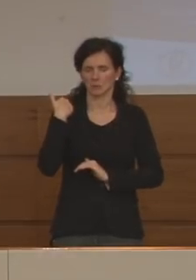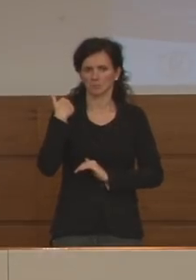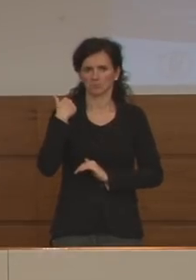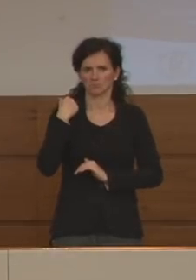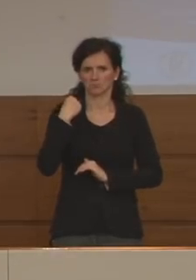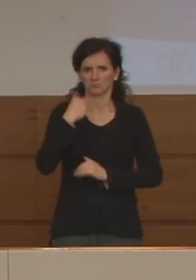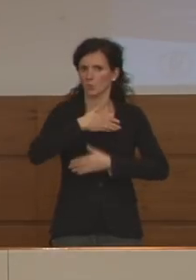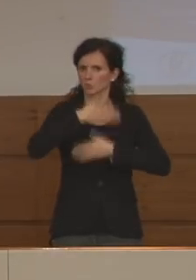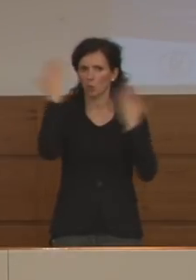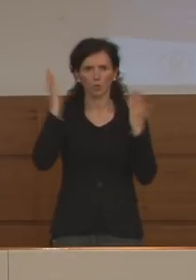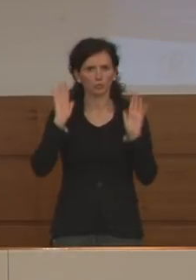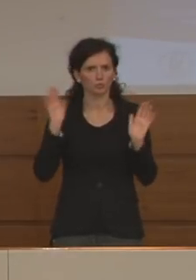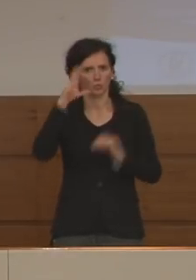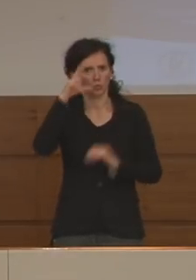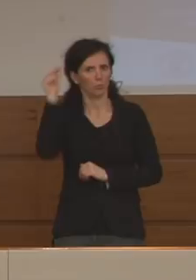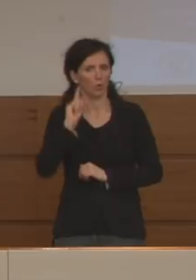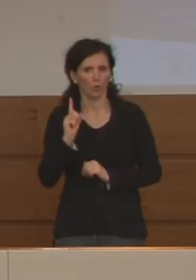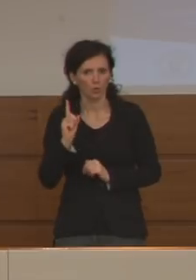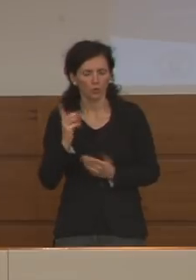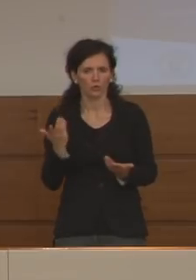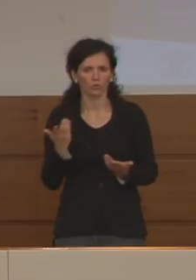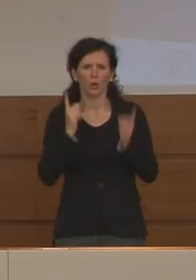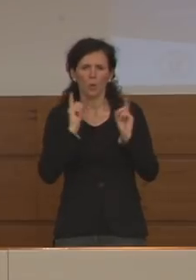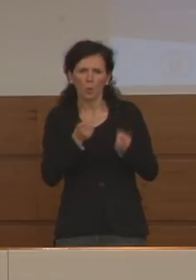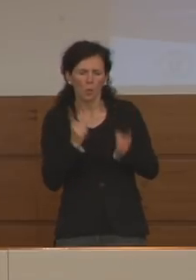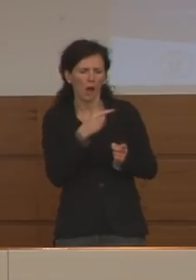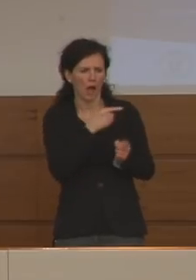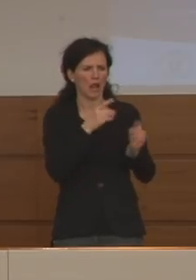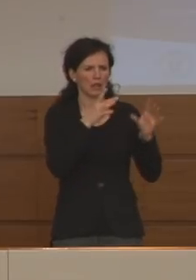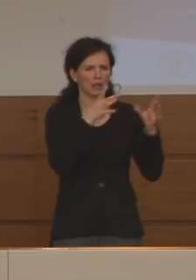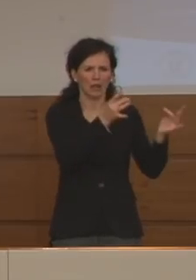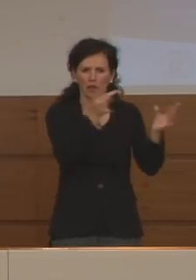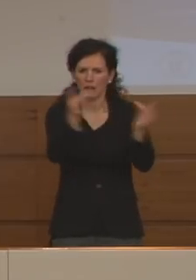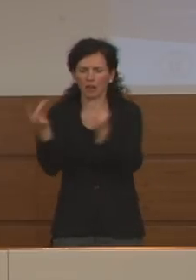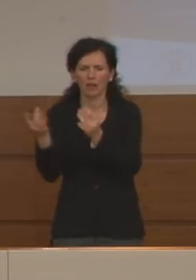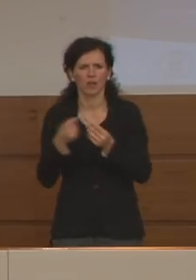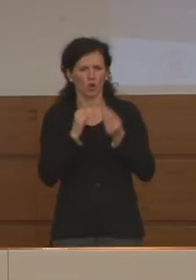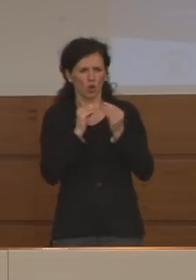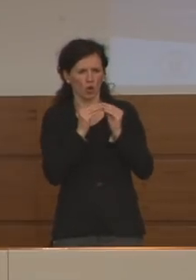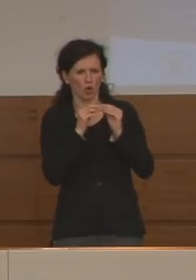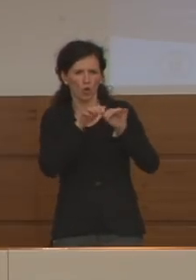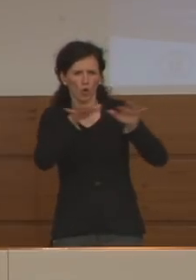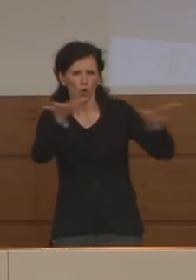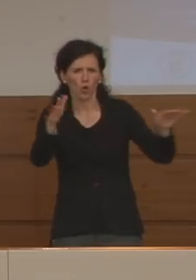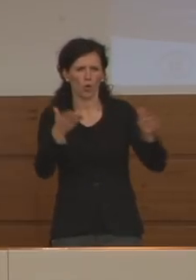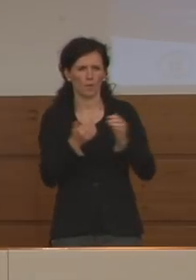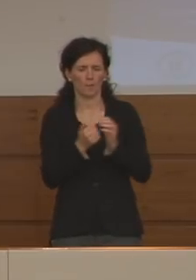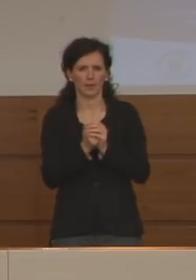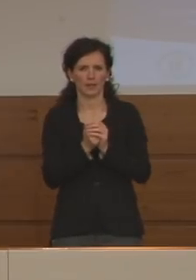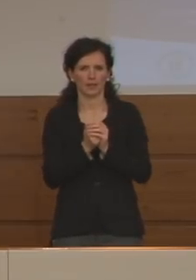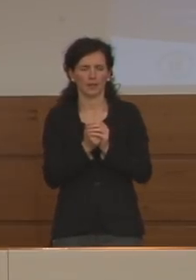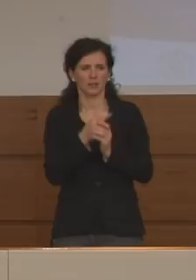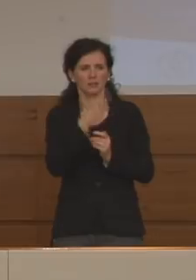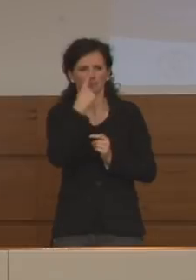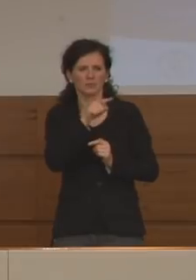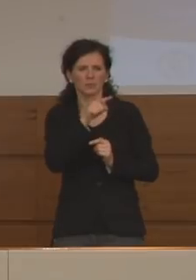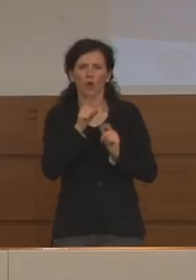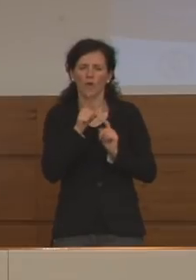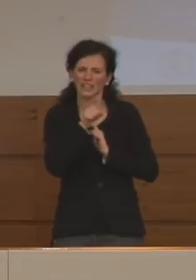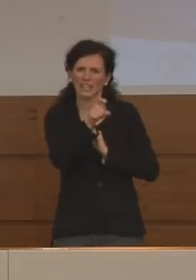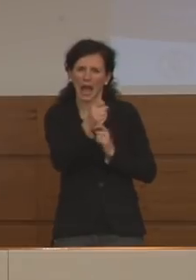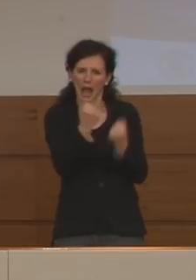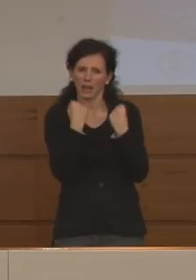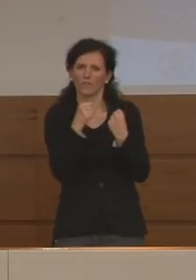quindi quello che è il livello di contagiosità quelli che sono le modalità di trasmissione quello che contano fattori tipo la carica virale cioè